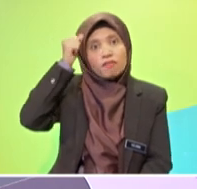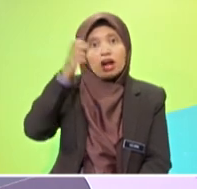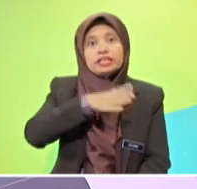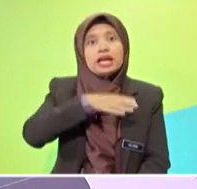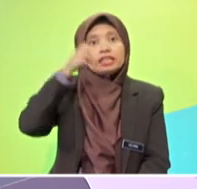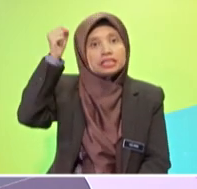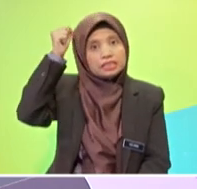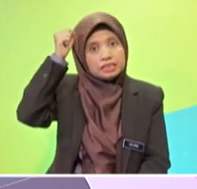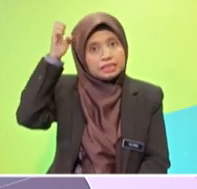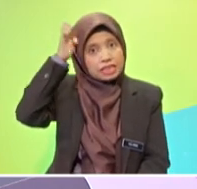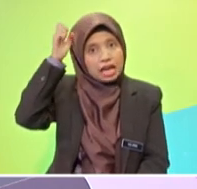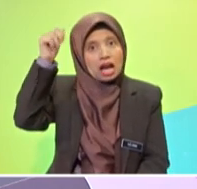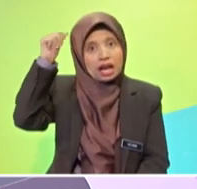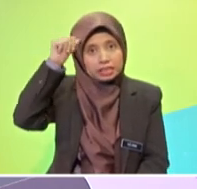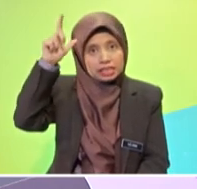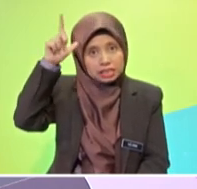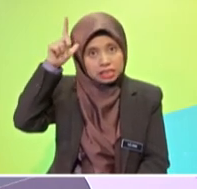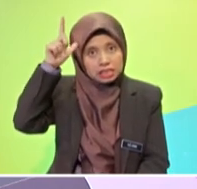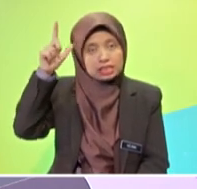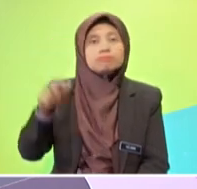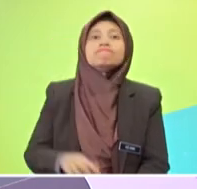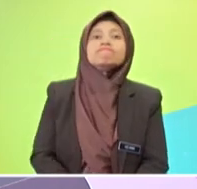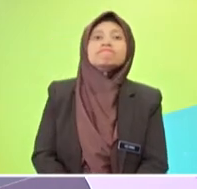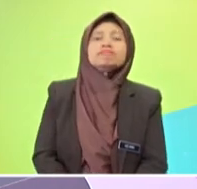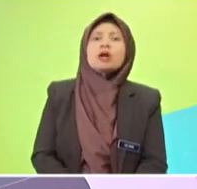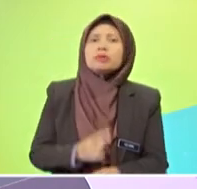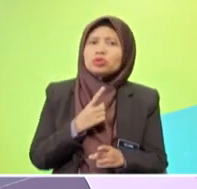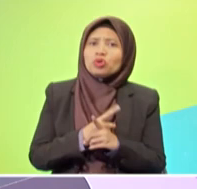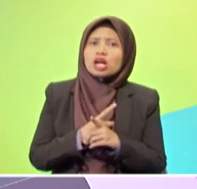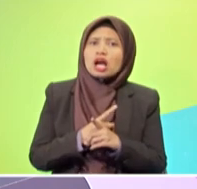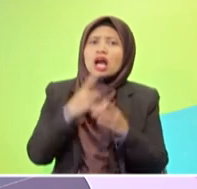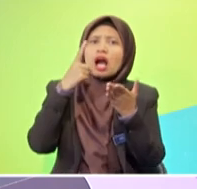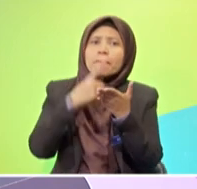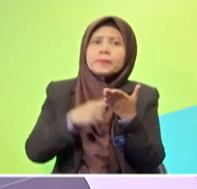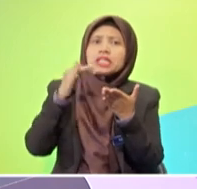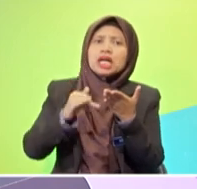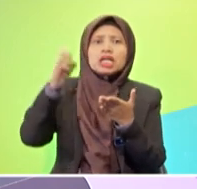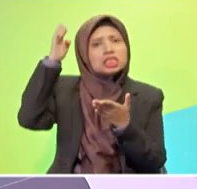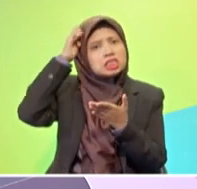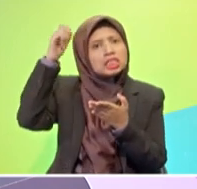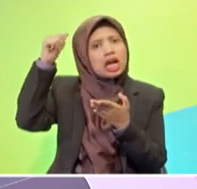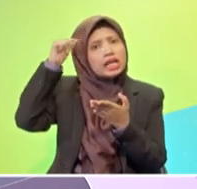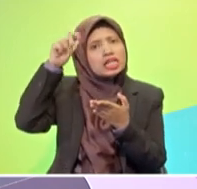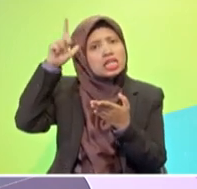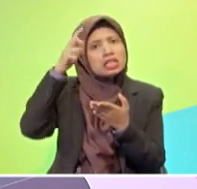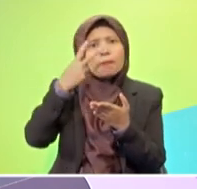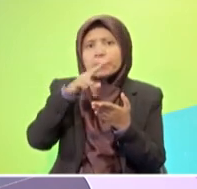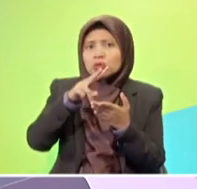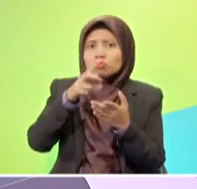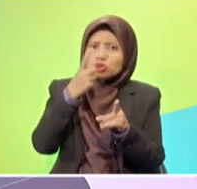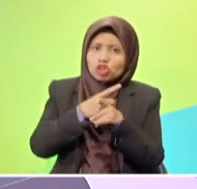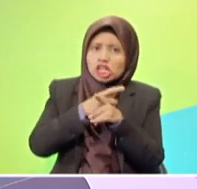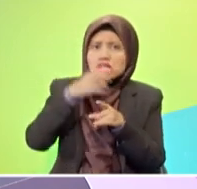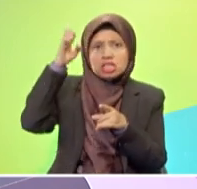eh sebab itu tadi ada murid yang menandakan tanda soal betul ke aku yang si Adli nampak tuh yang melanggar jadi